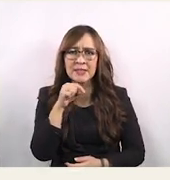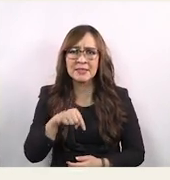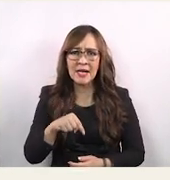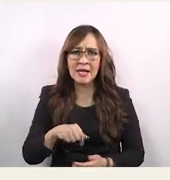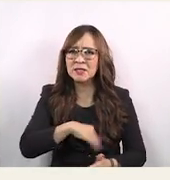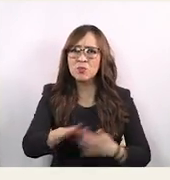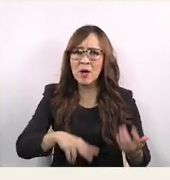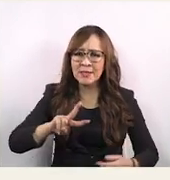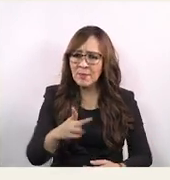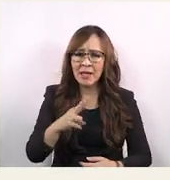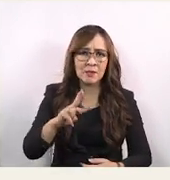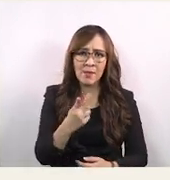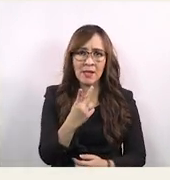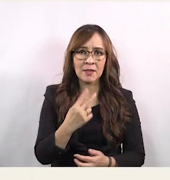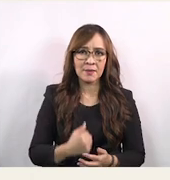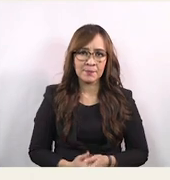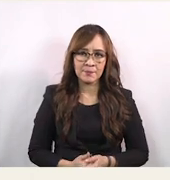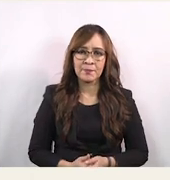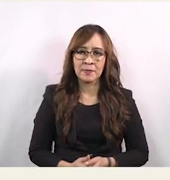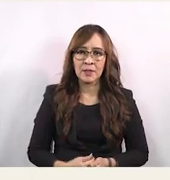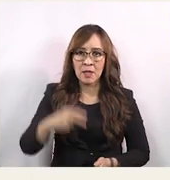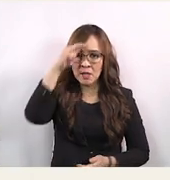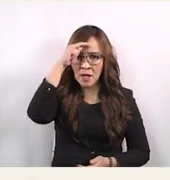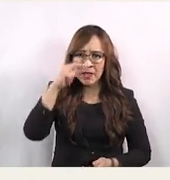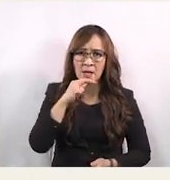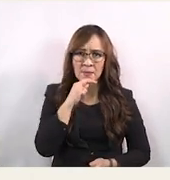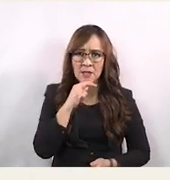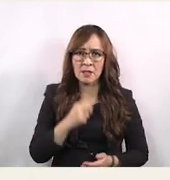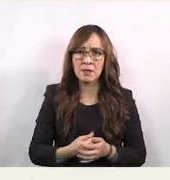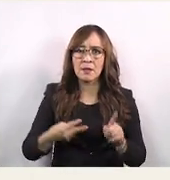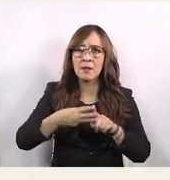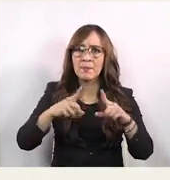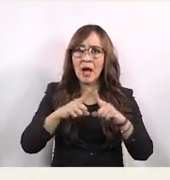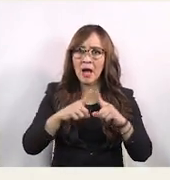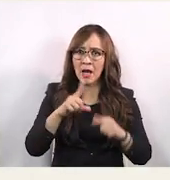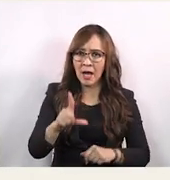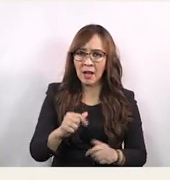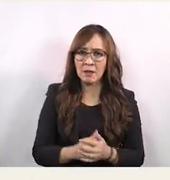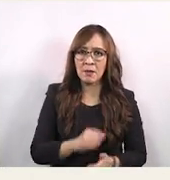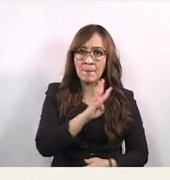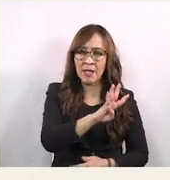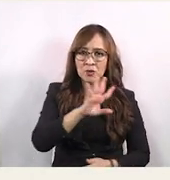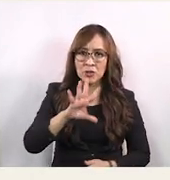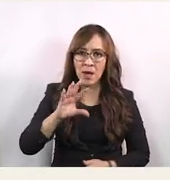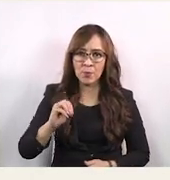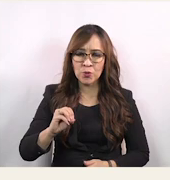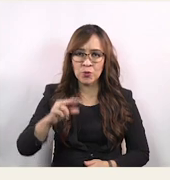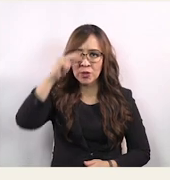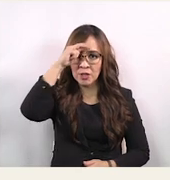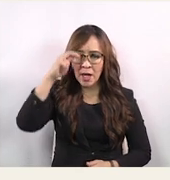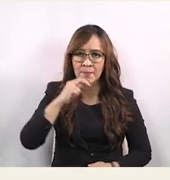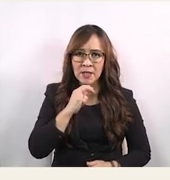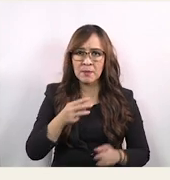Ndul tersingkir Hai tadi nabi-nabi Baal 450 lebih bakal